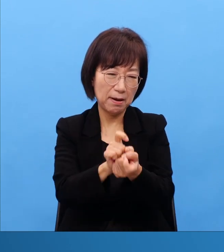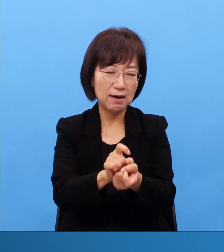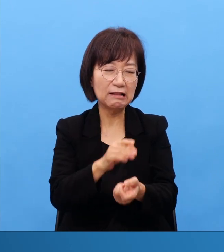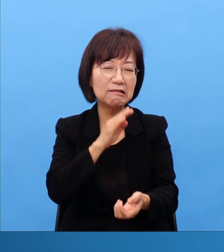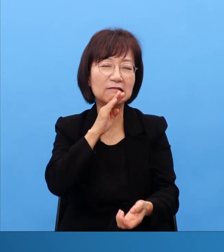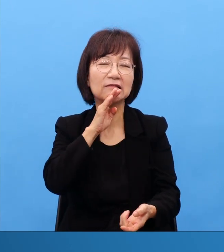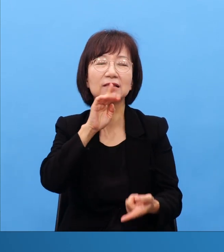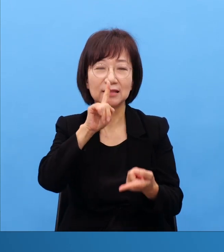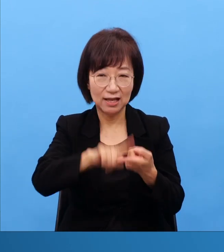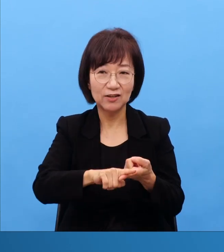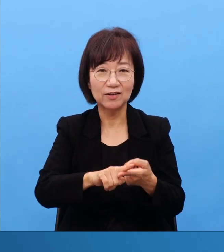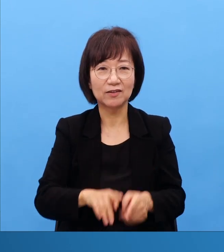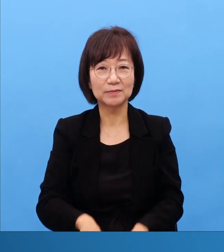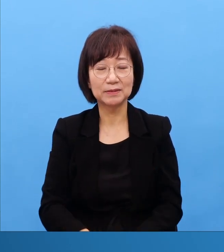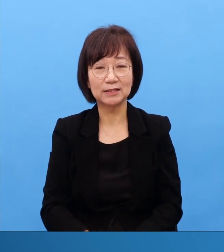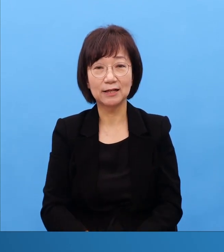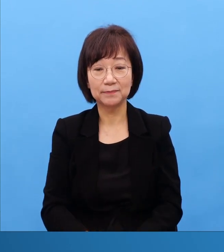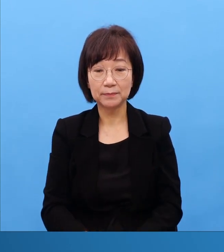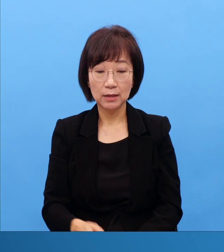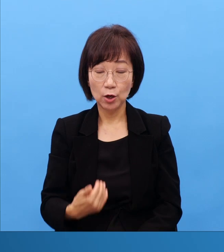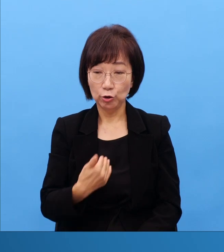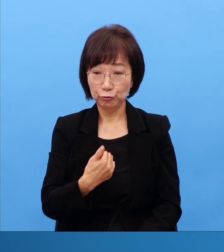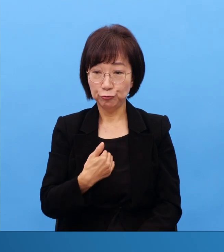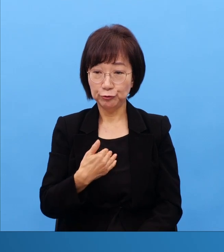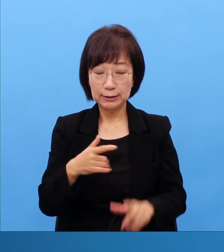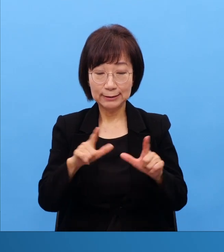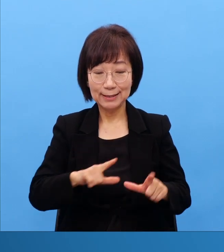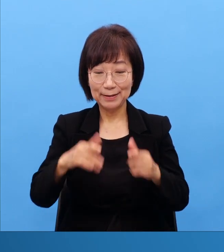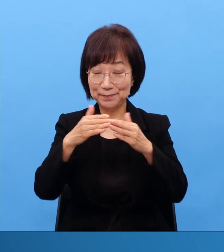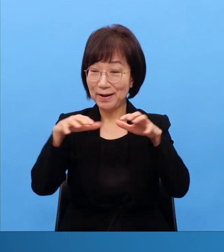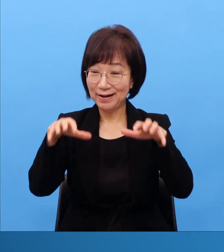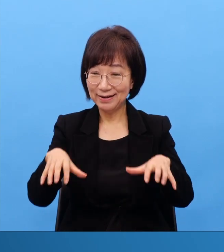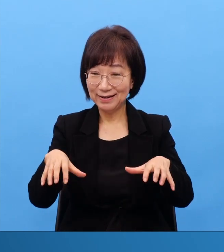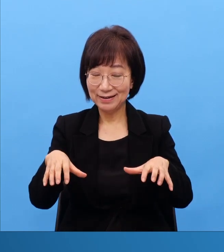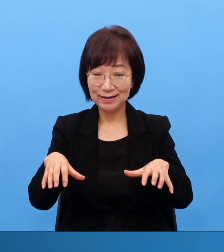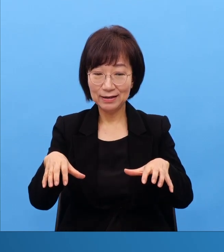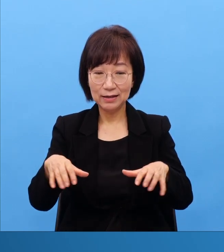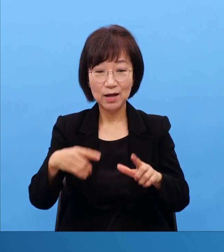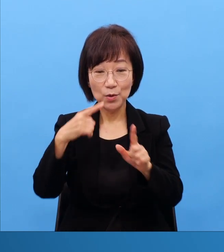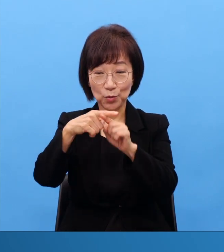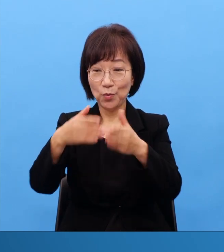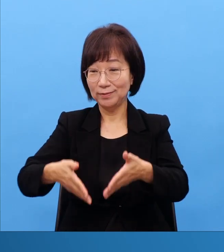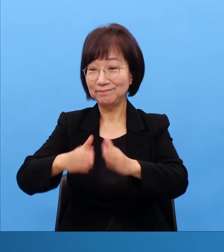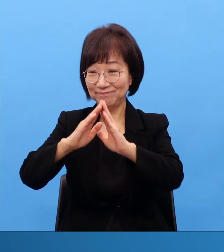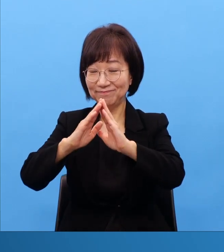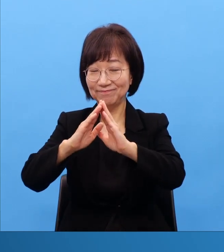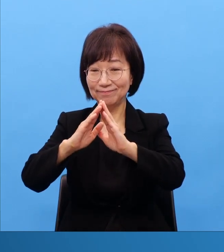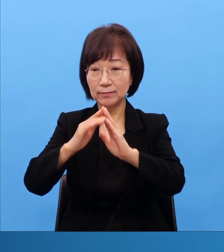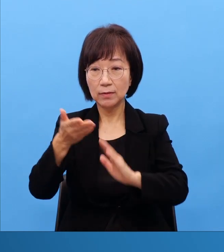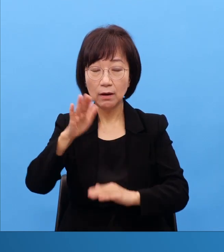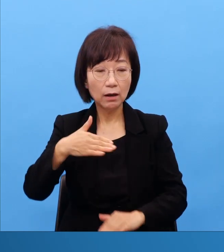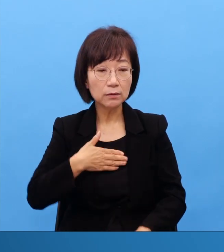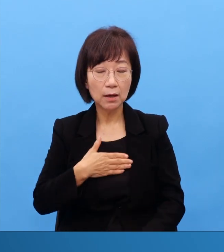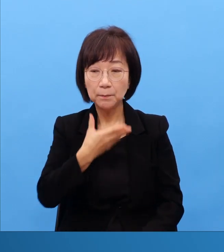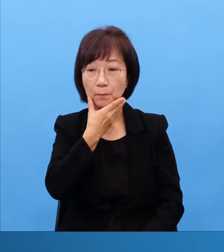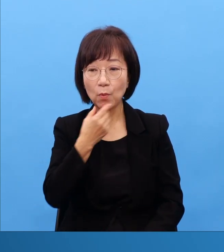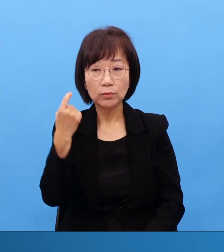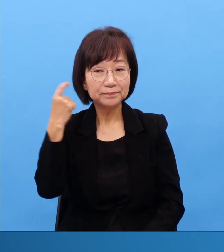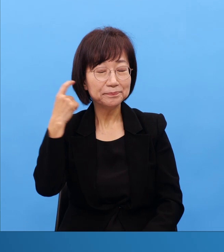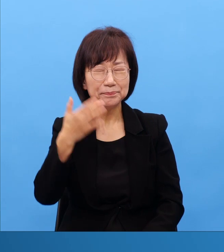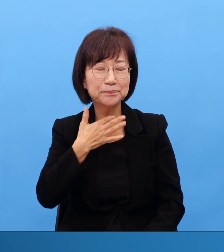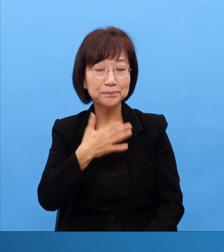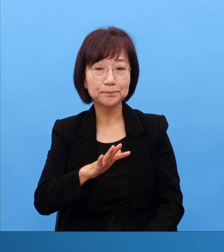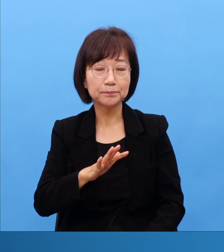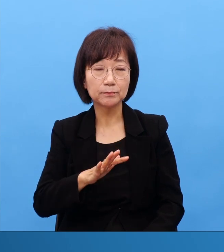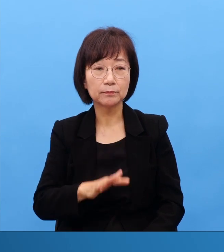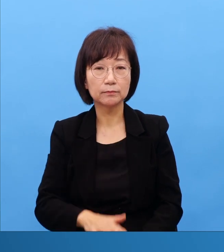우리 마을에 교회가 생겨서 복음이 들어왔는데 저는 이 복음을 알지 못했어요. In my village, a church was built, and the gospel began to come in, but I didn't